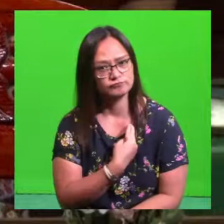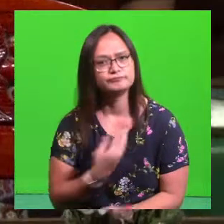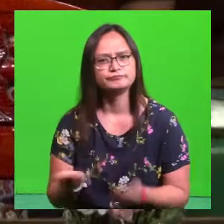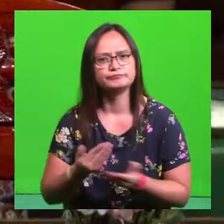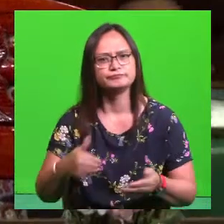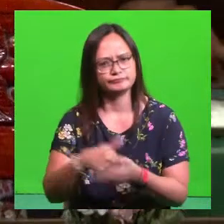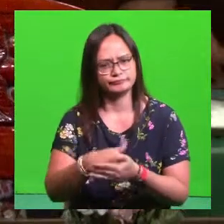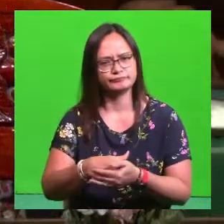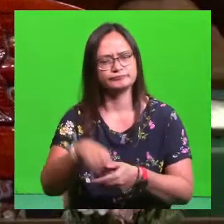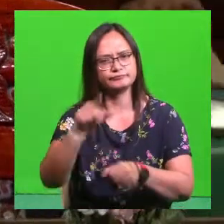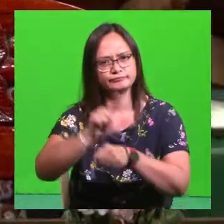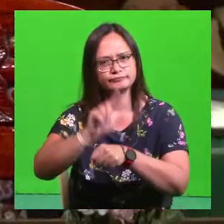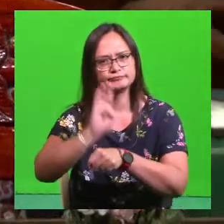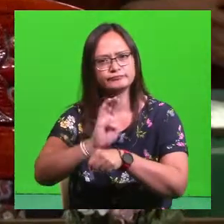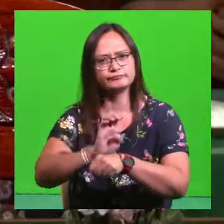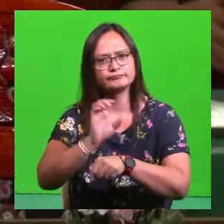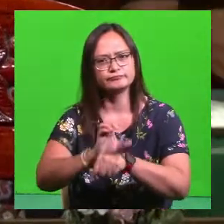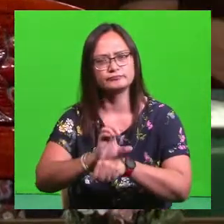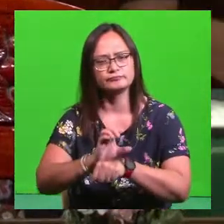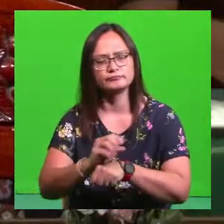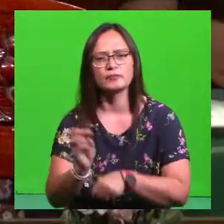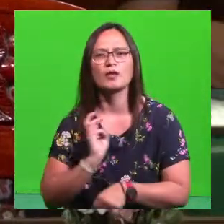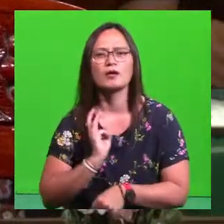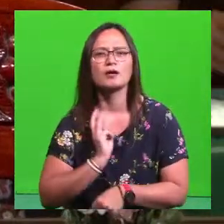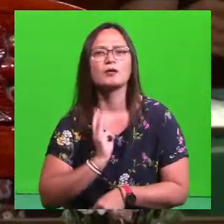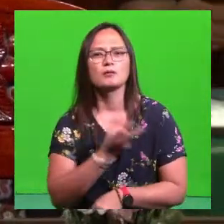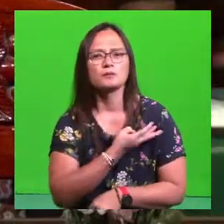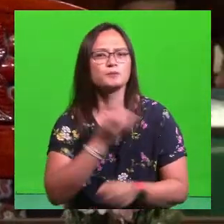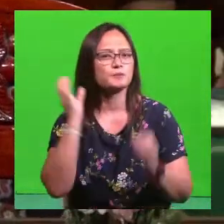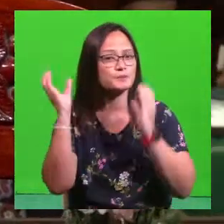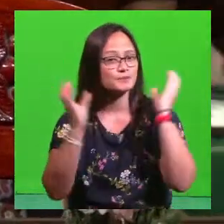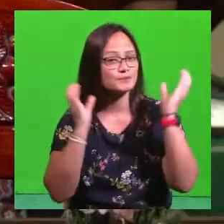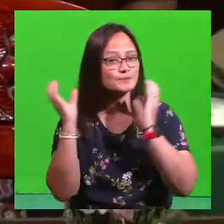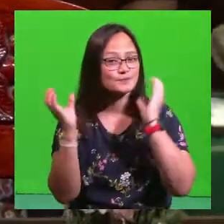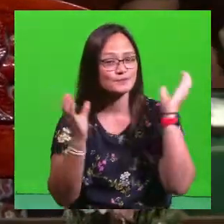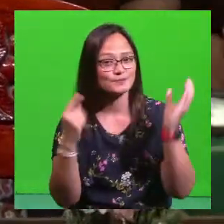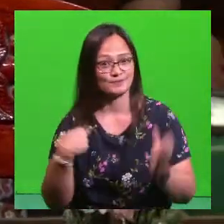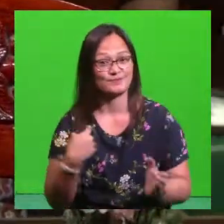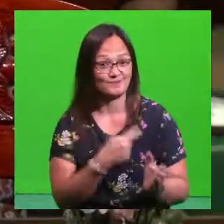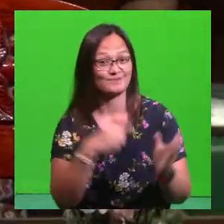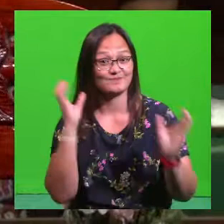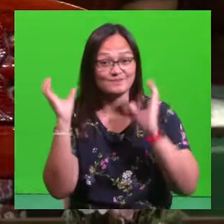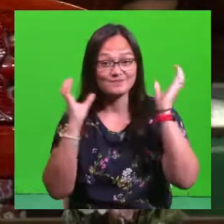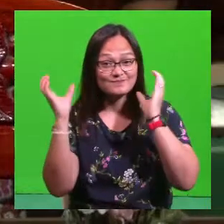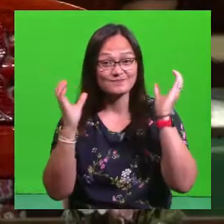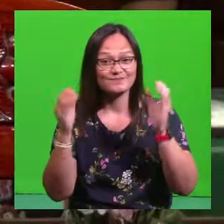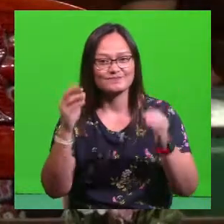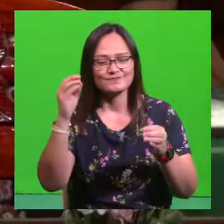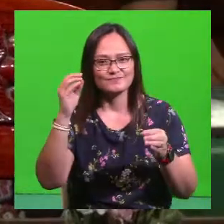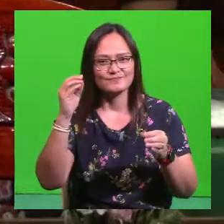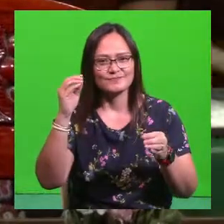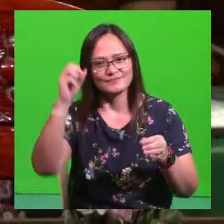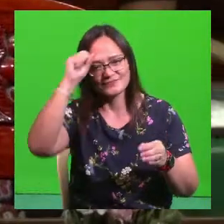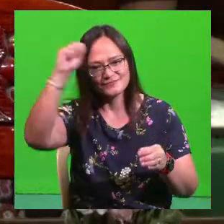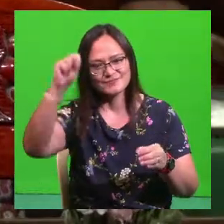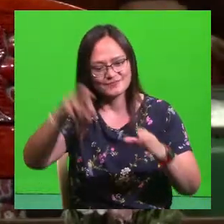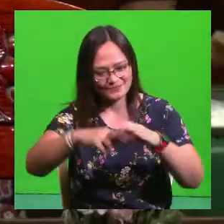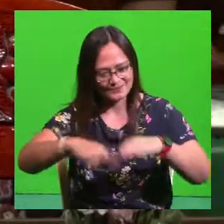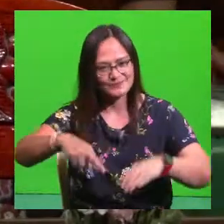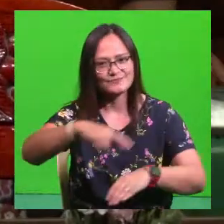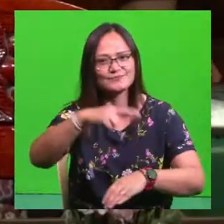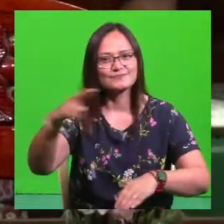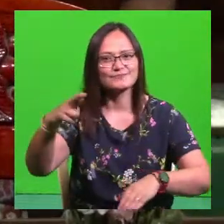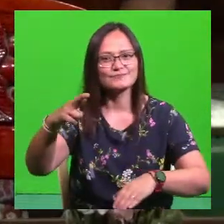tayo nagseselebra ng kanyang muling pagkabuhay. Ngunit nagseselebra tayo ng lahat ng ginampanan